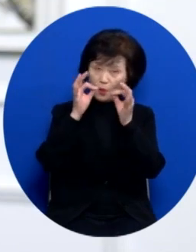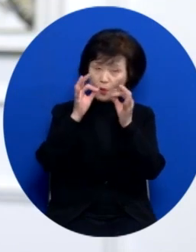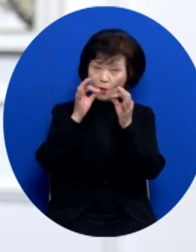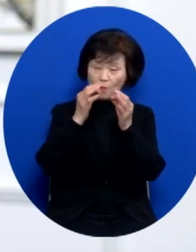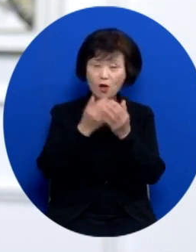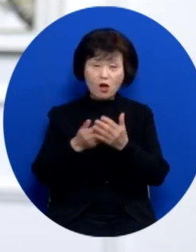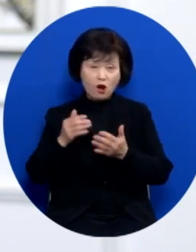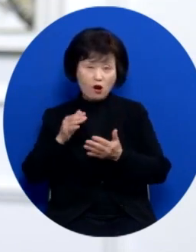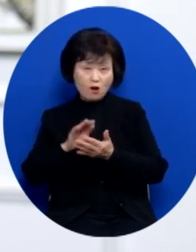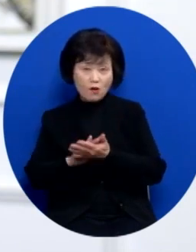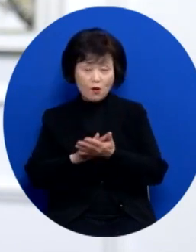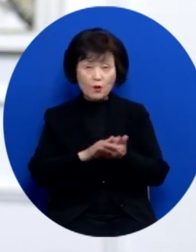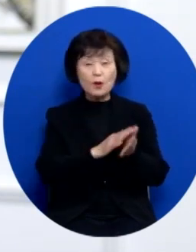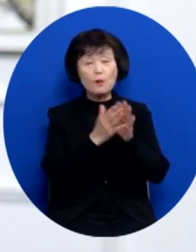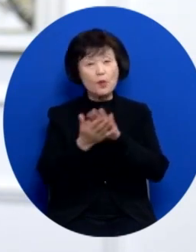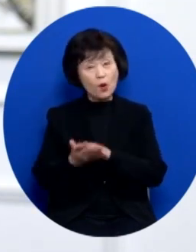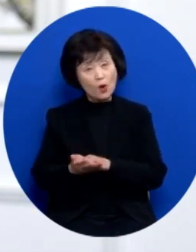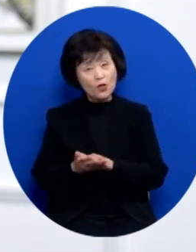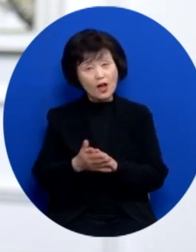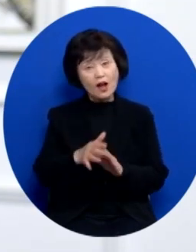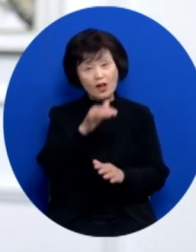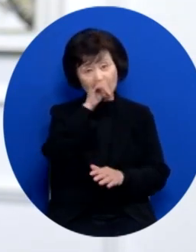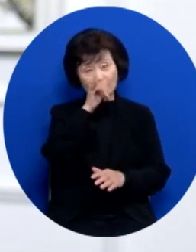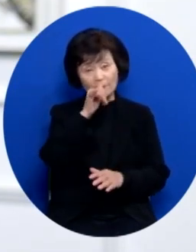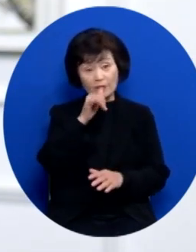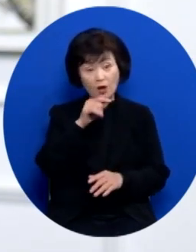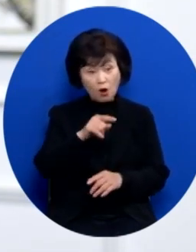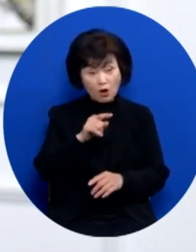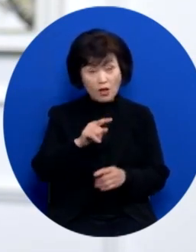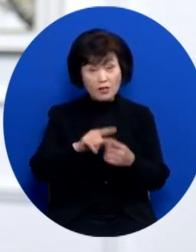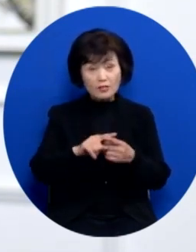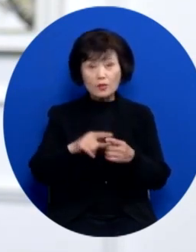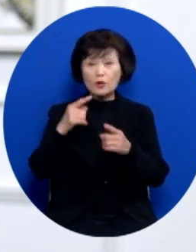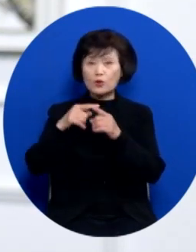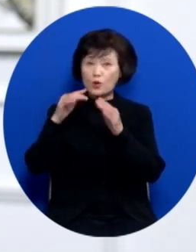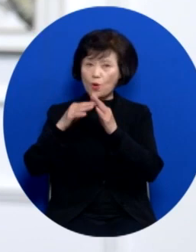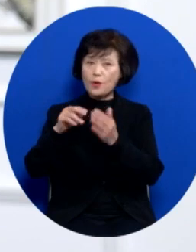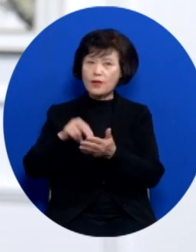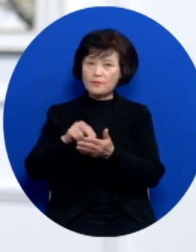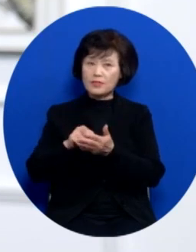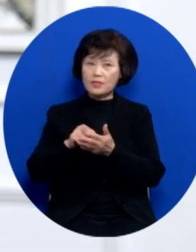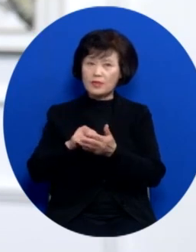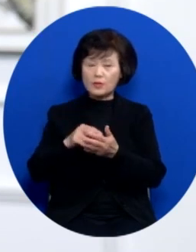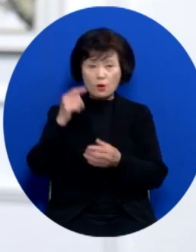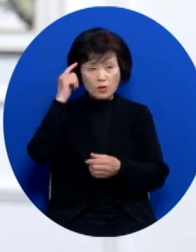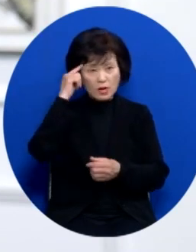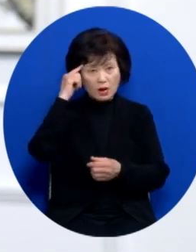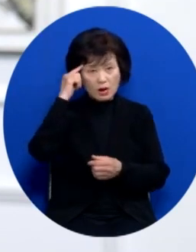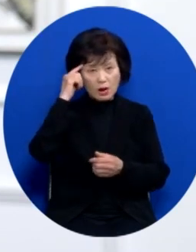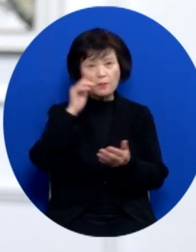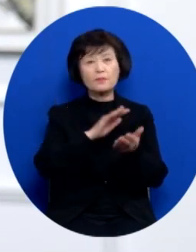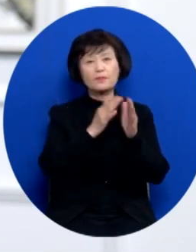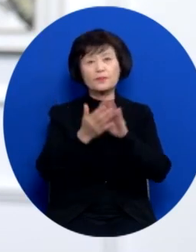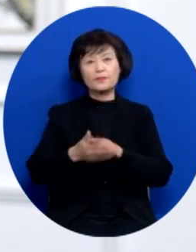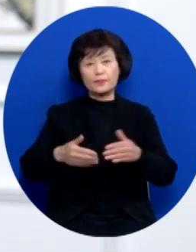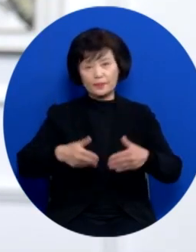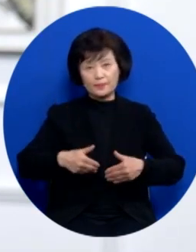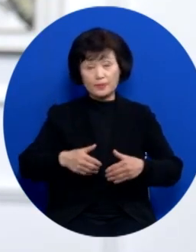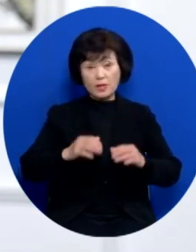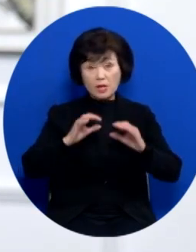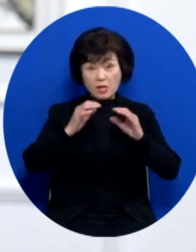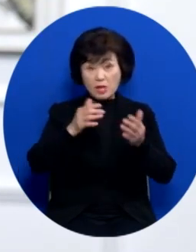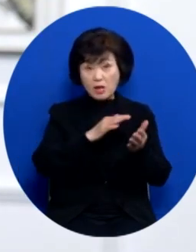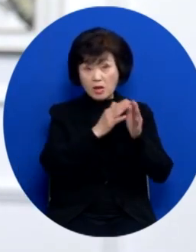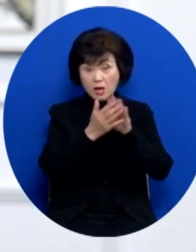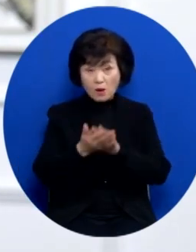모색하고 있습니다. 이 점에선 교회도 관점의 변화가 필요합니다. 세계화 시대, 교회는